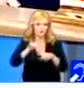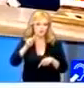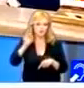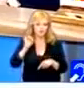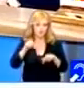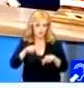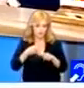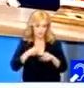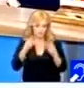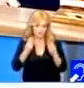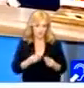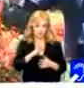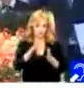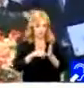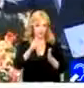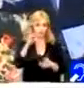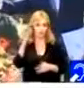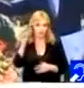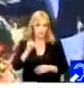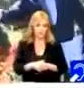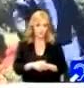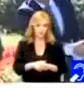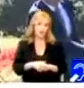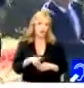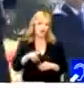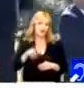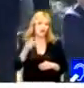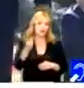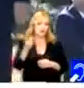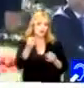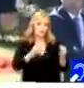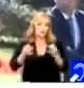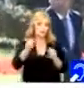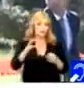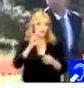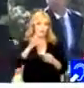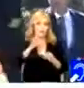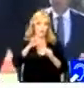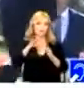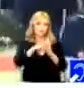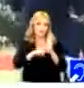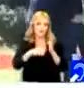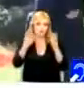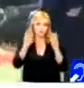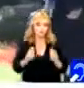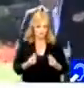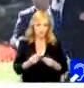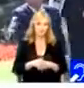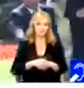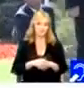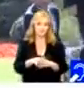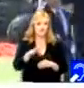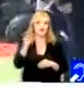acestea la Dușanbe. Potrivit serviciului de presă al președinției de la Chișinău, cei doi au discutat despre agenda vizitei oficiale a președintelui Dodon